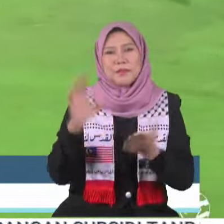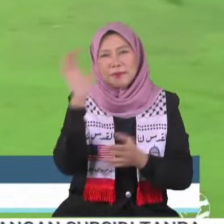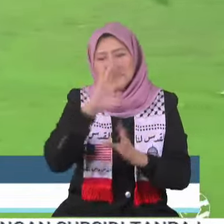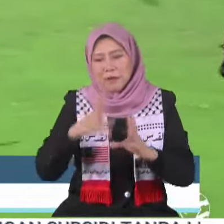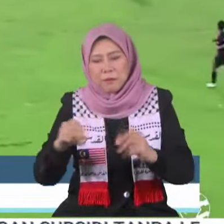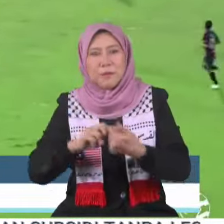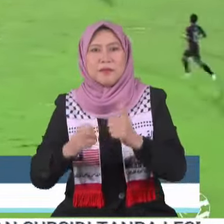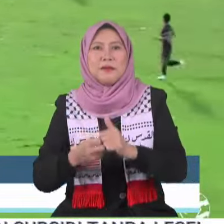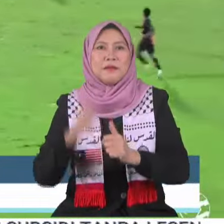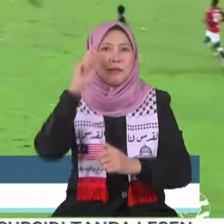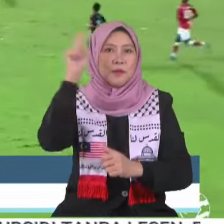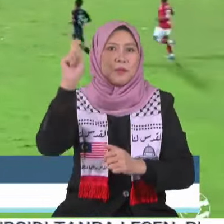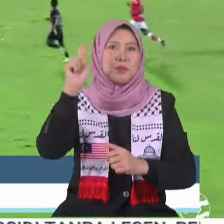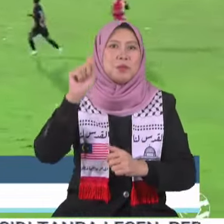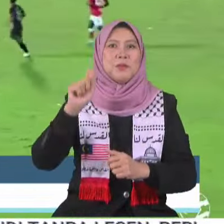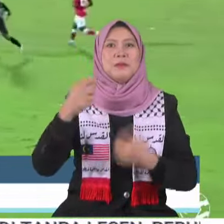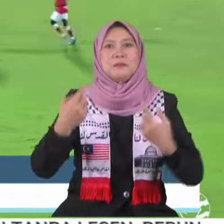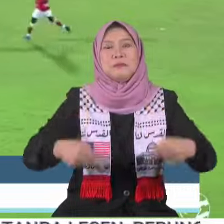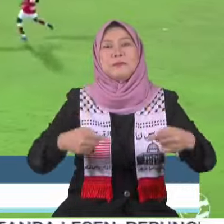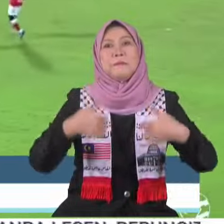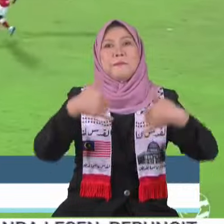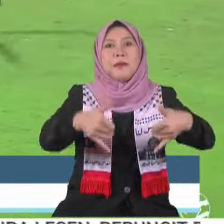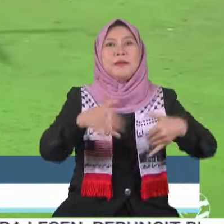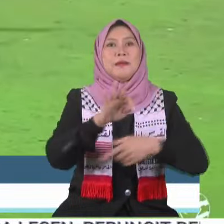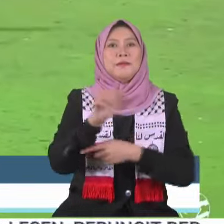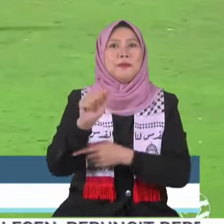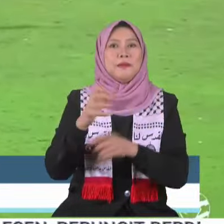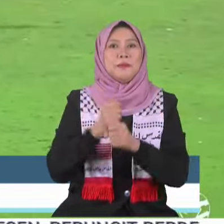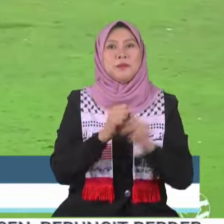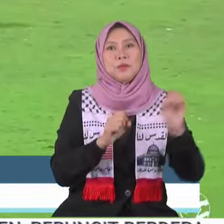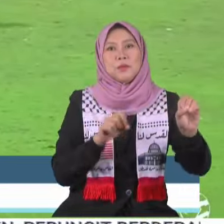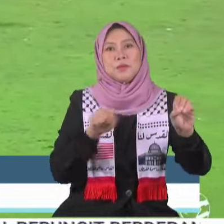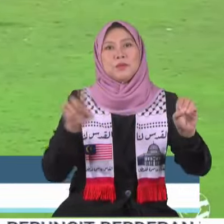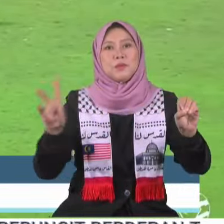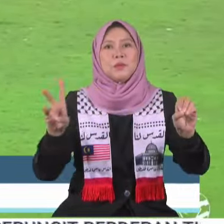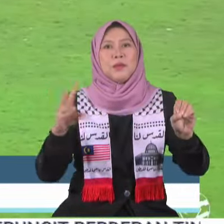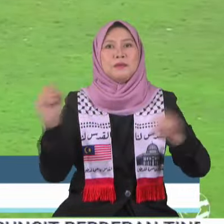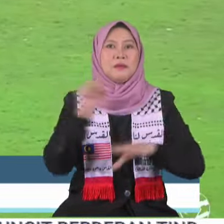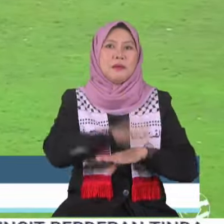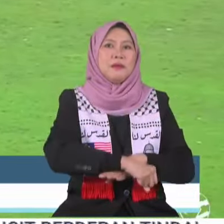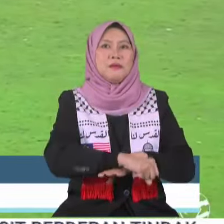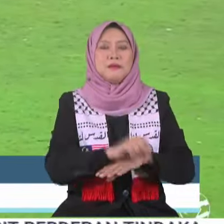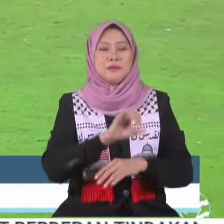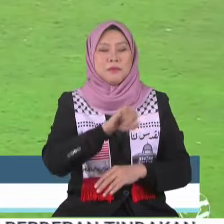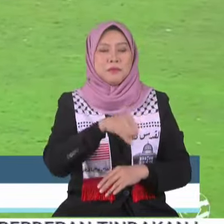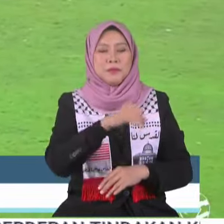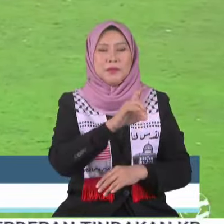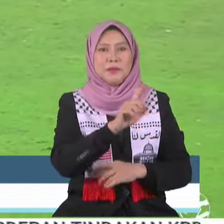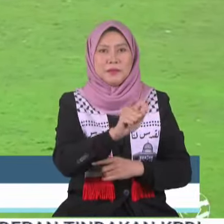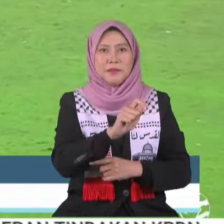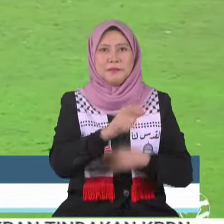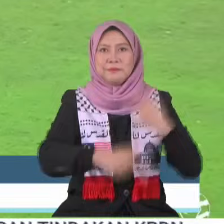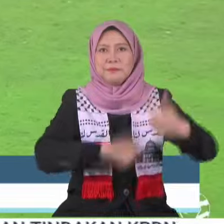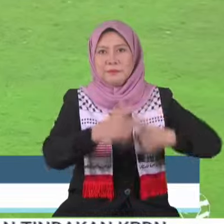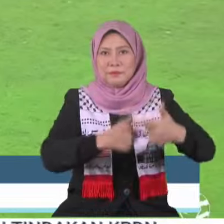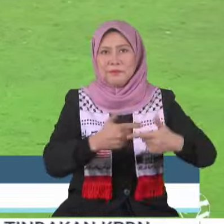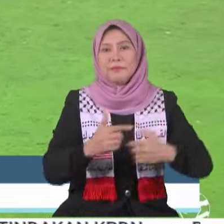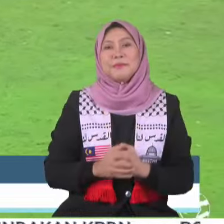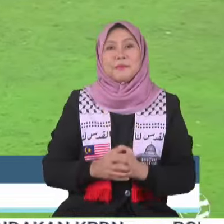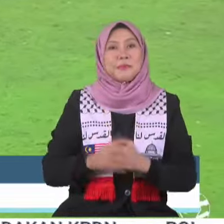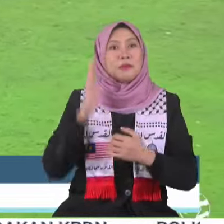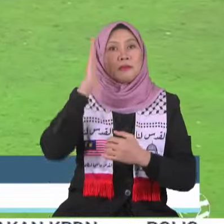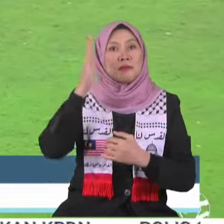Piala FA dengan agregat 0-7 dan tewas kepada JDT 1-3 dalam aksi Liga. Bermain di laman